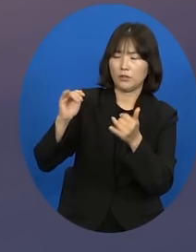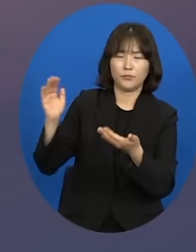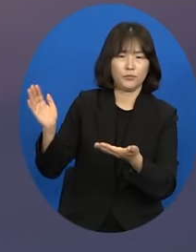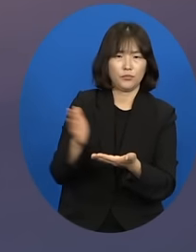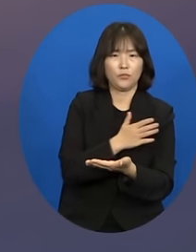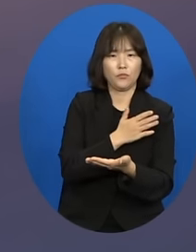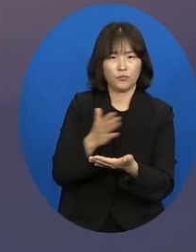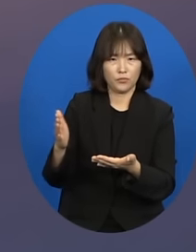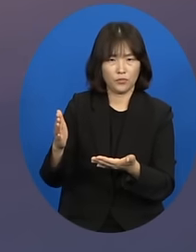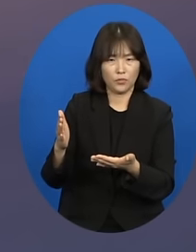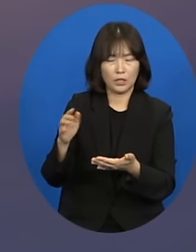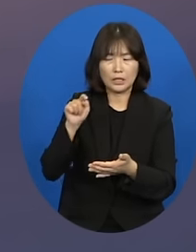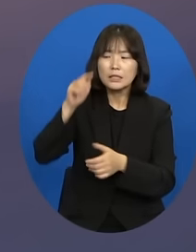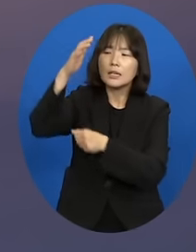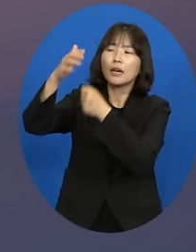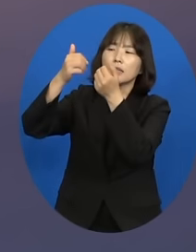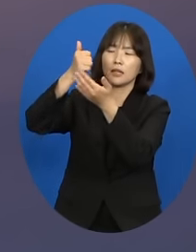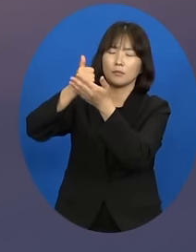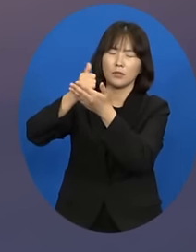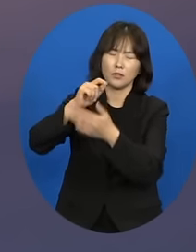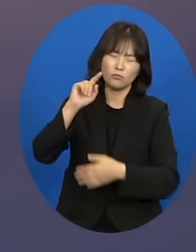아무것도 염려하지 말고,